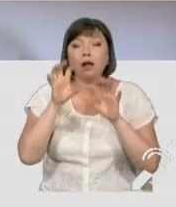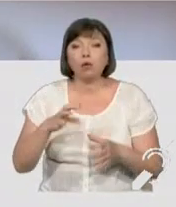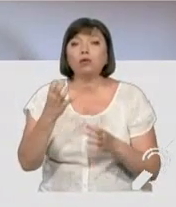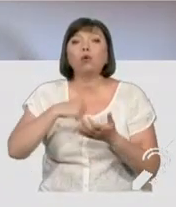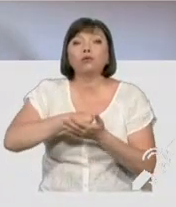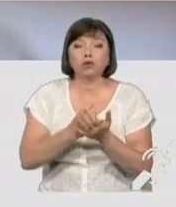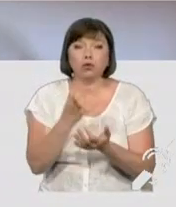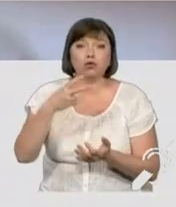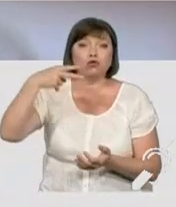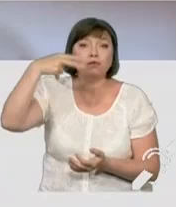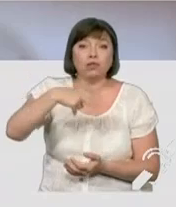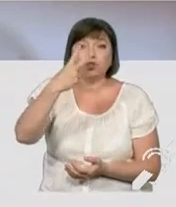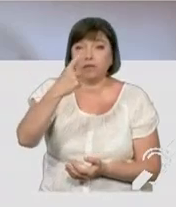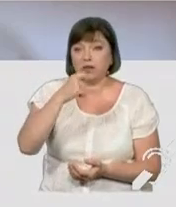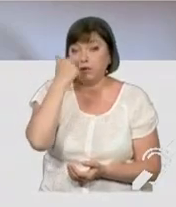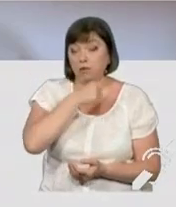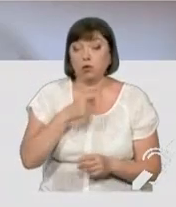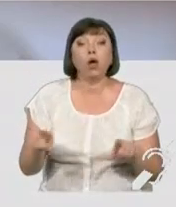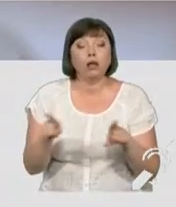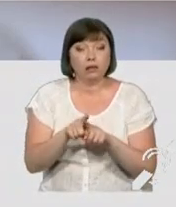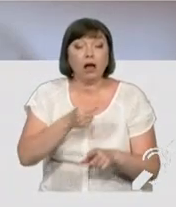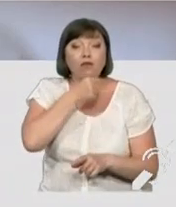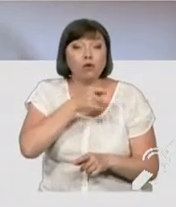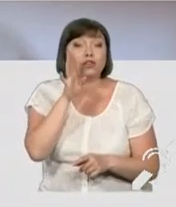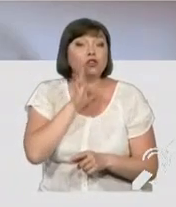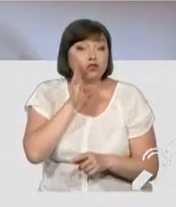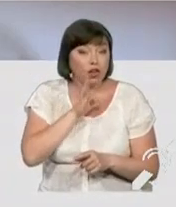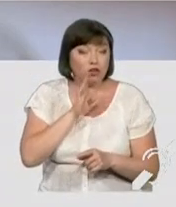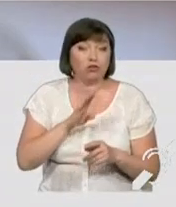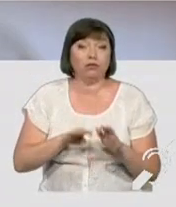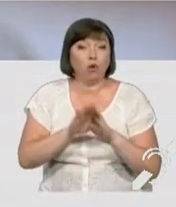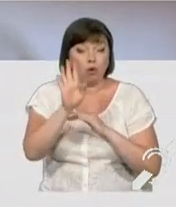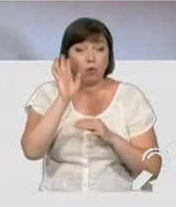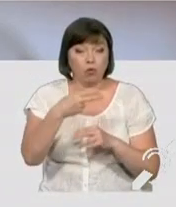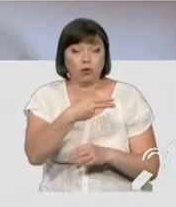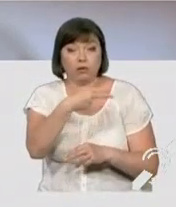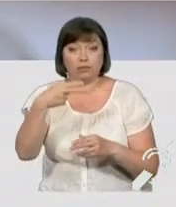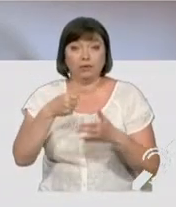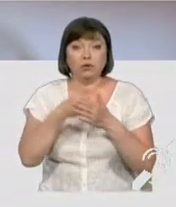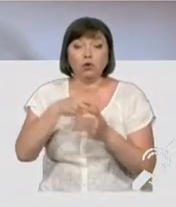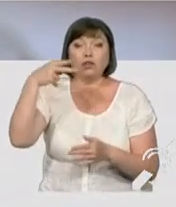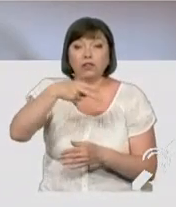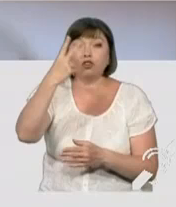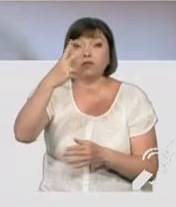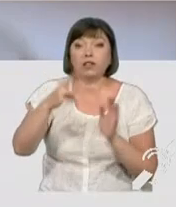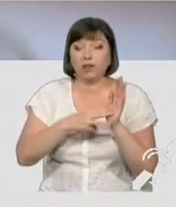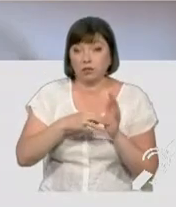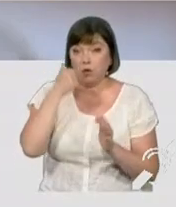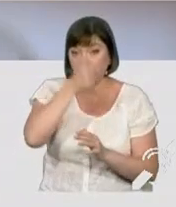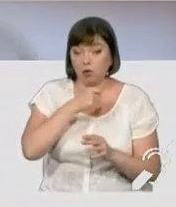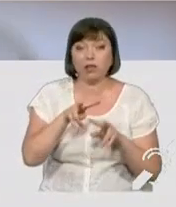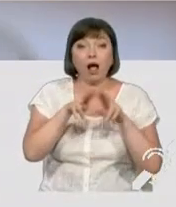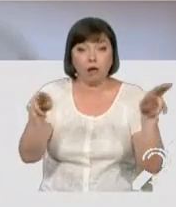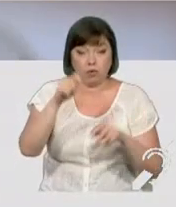aprobat încă în 2021. Astfel, vârsta de pensionare a femeilor ar urma să se egaleze până în 2028 cu cea a